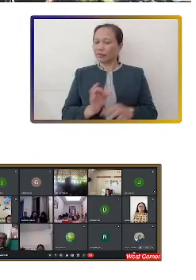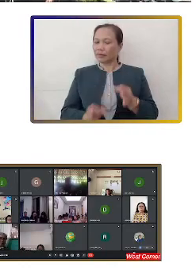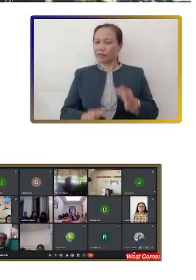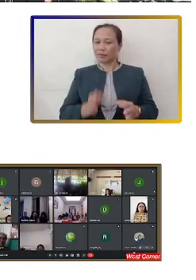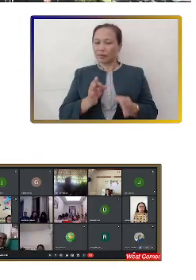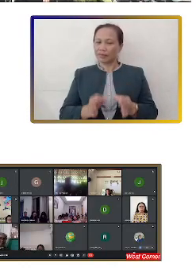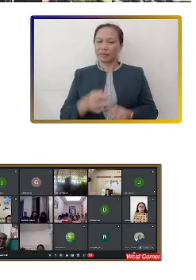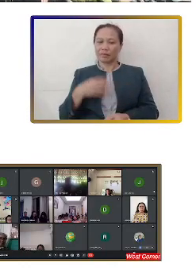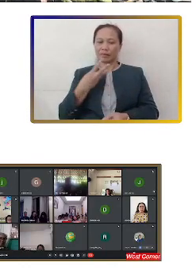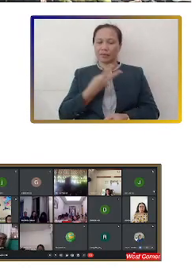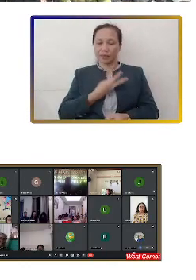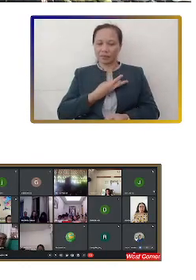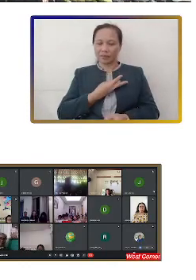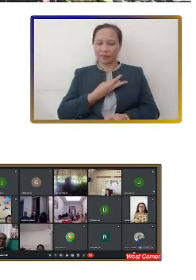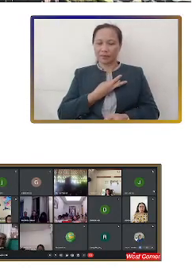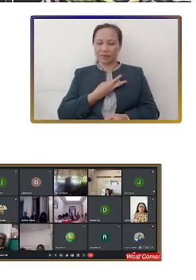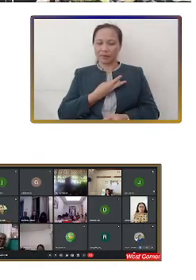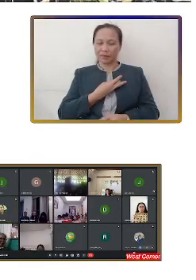kayo